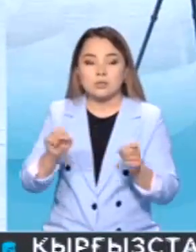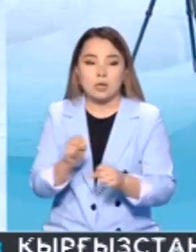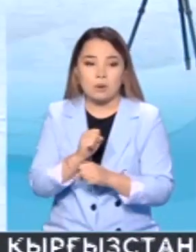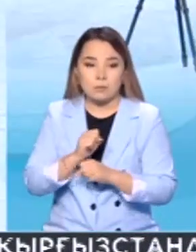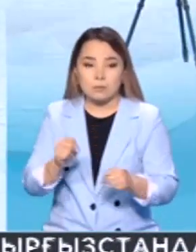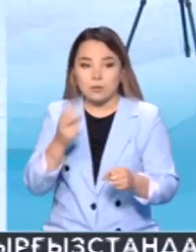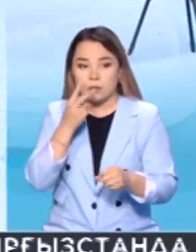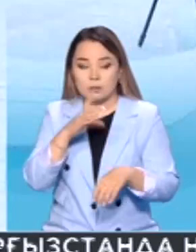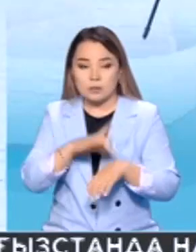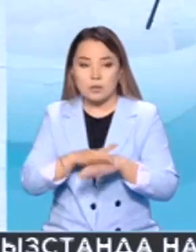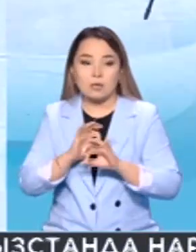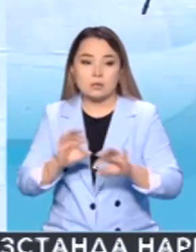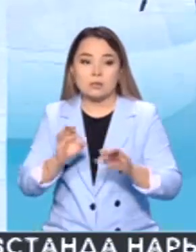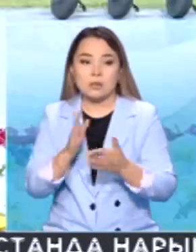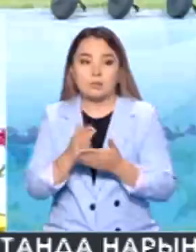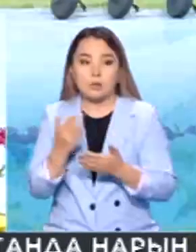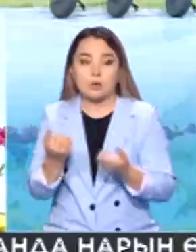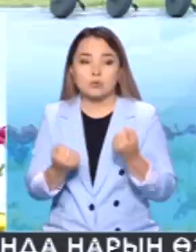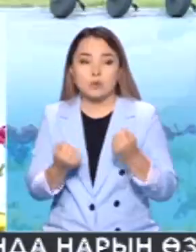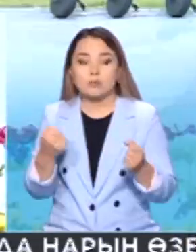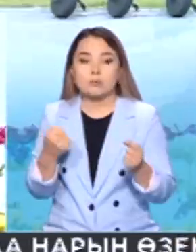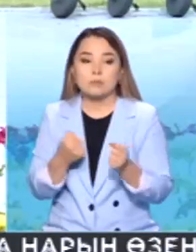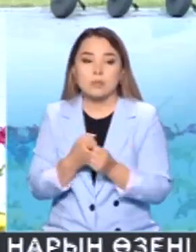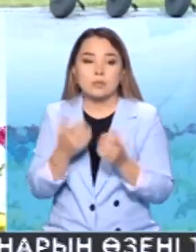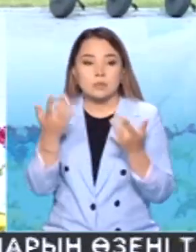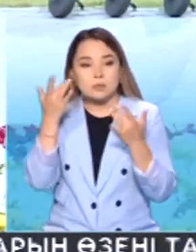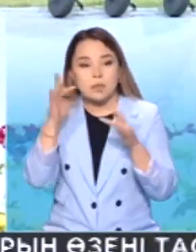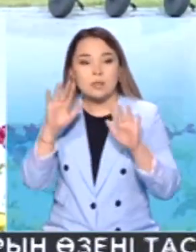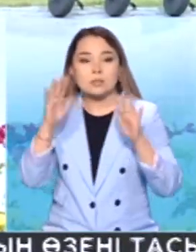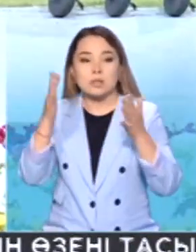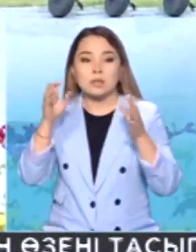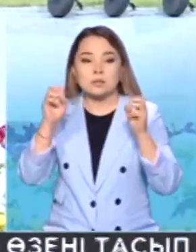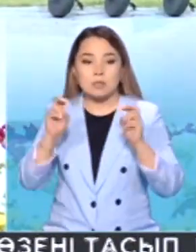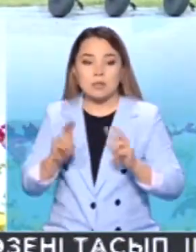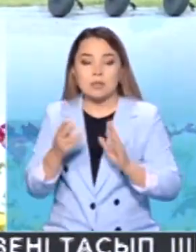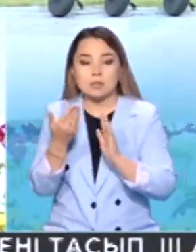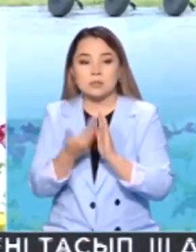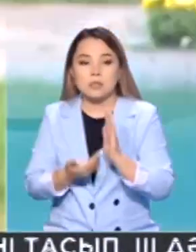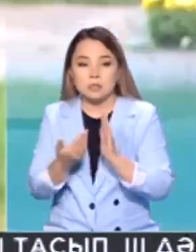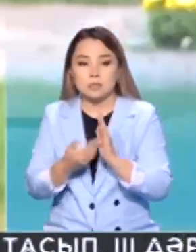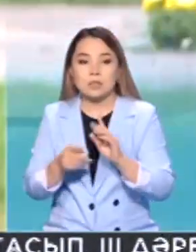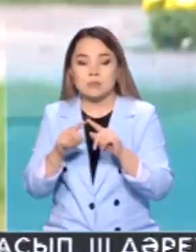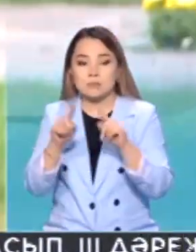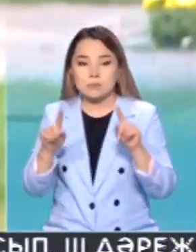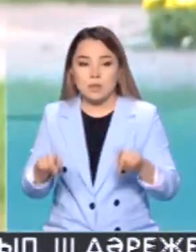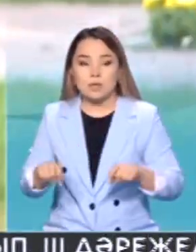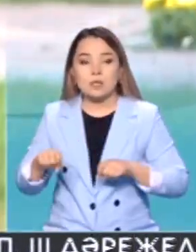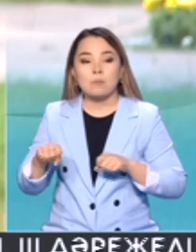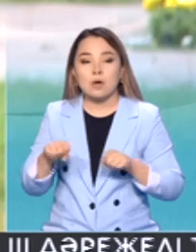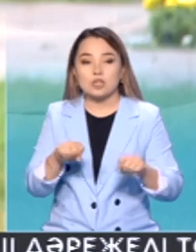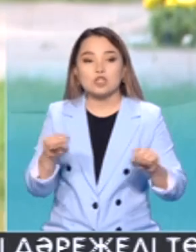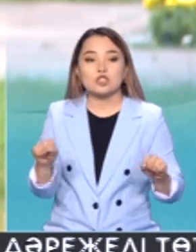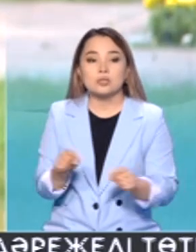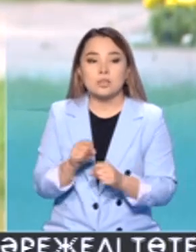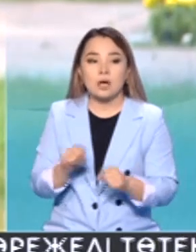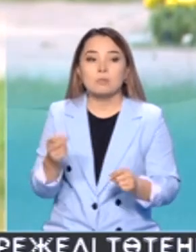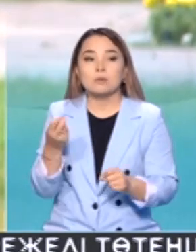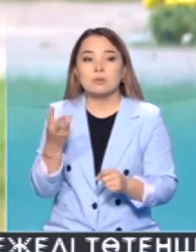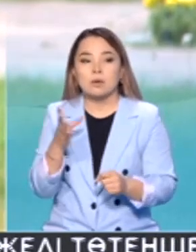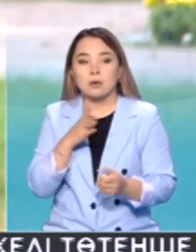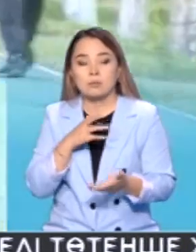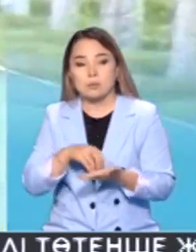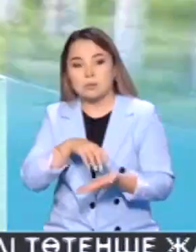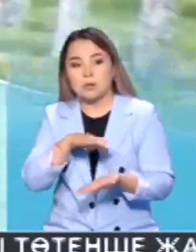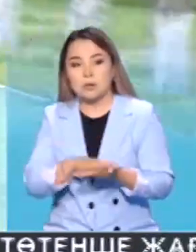екенін мойындайды. Жол апаты болған жағдайда ғана арнайы сараптама жүргізіп, самокаттың жылдамдығы қанша